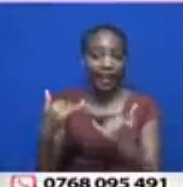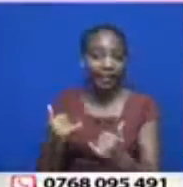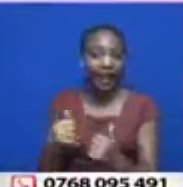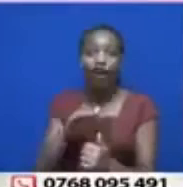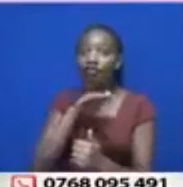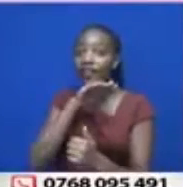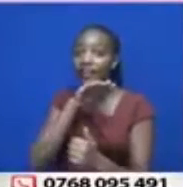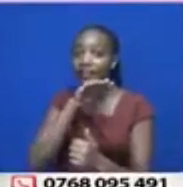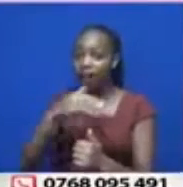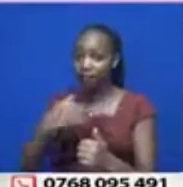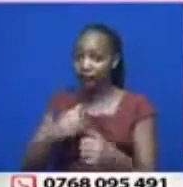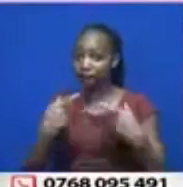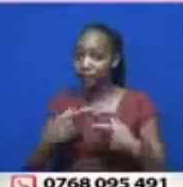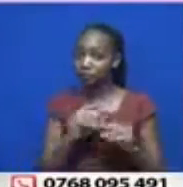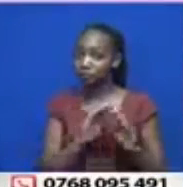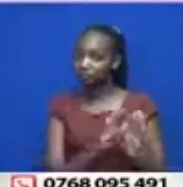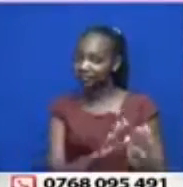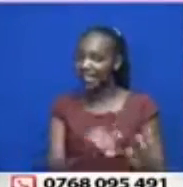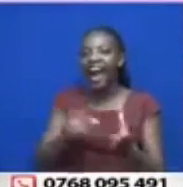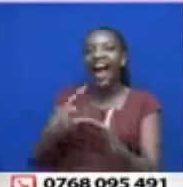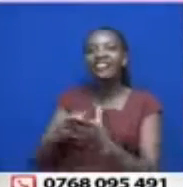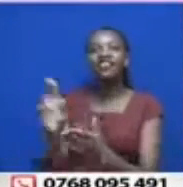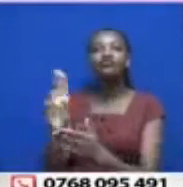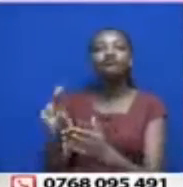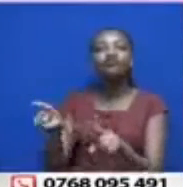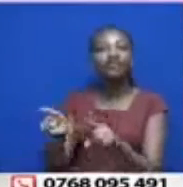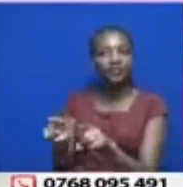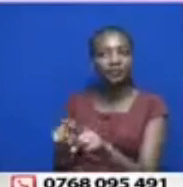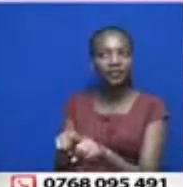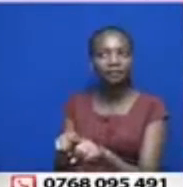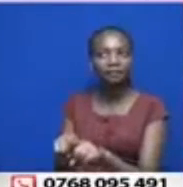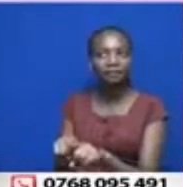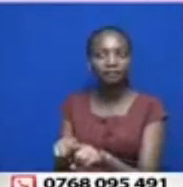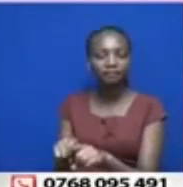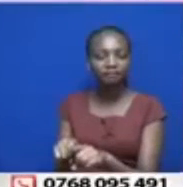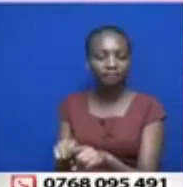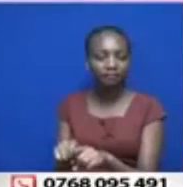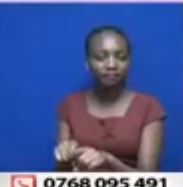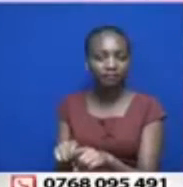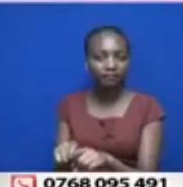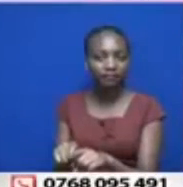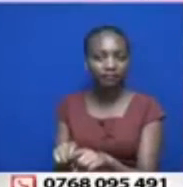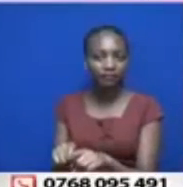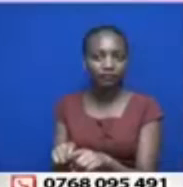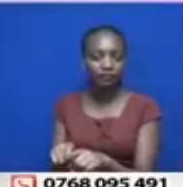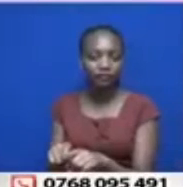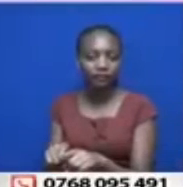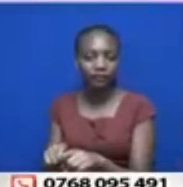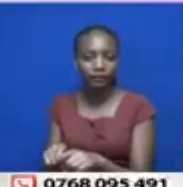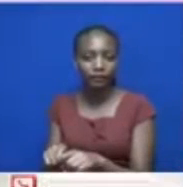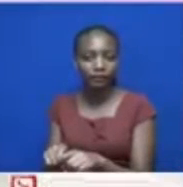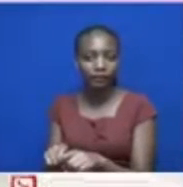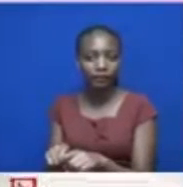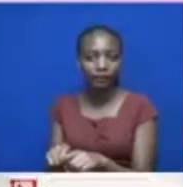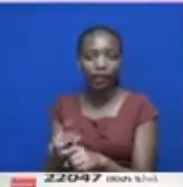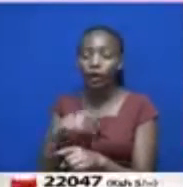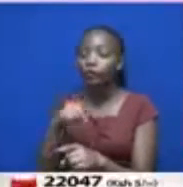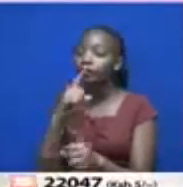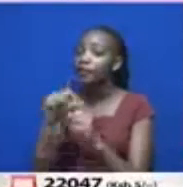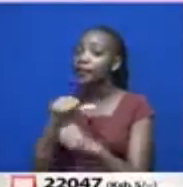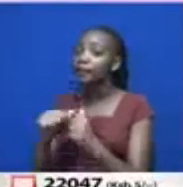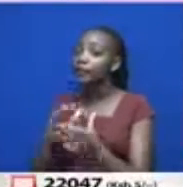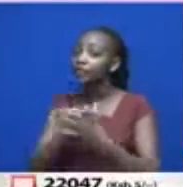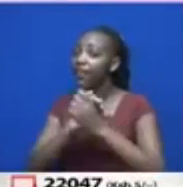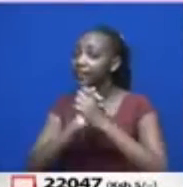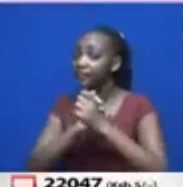wake, Mheshimiwa Uhuru Kenyatta atawe watu wake, hatungepata mwafaka ambao tunaita handshake. Kwa